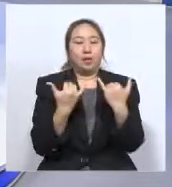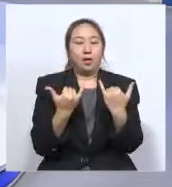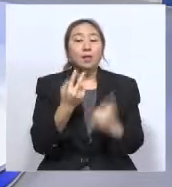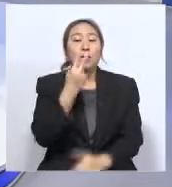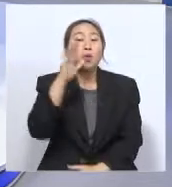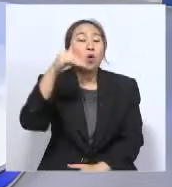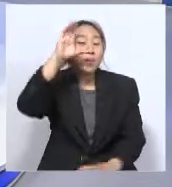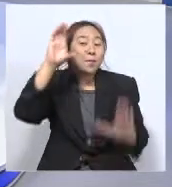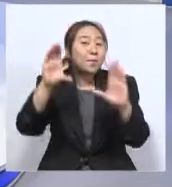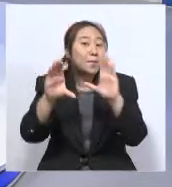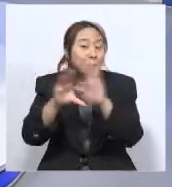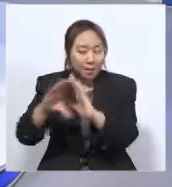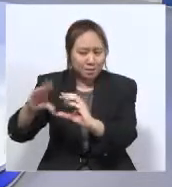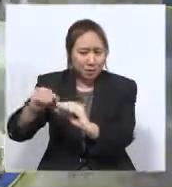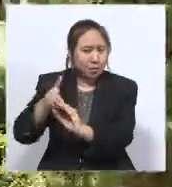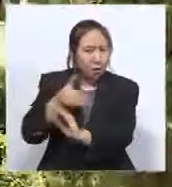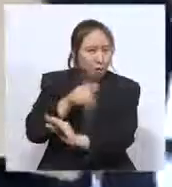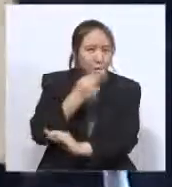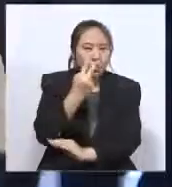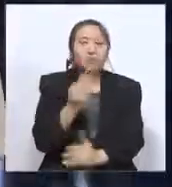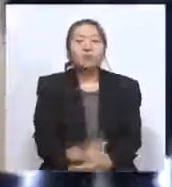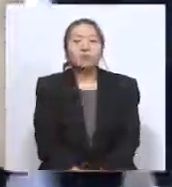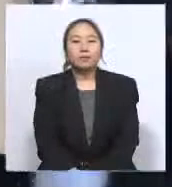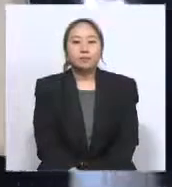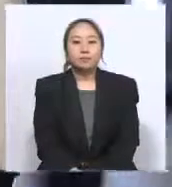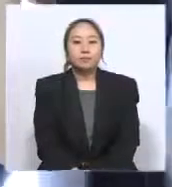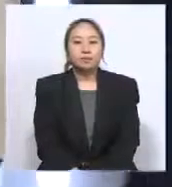ไปดูภาพบรรยากาศก่อนการประชุมกันค่ะ เชิญค่ะ